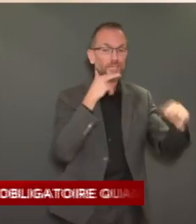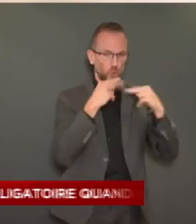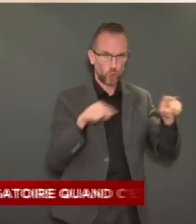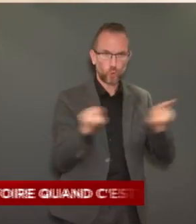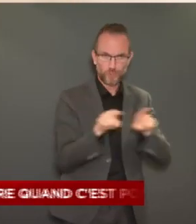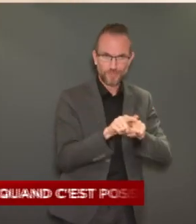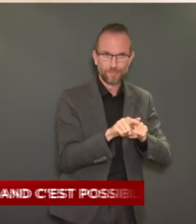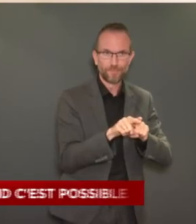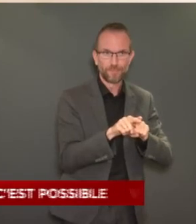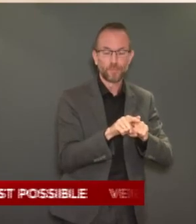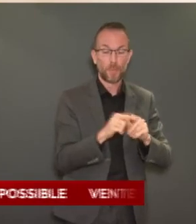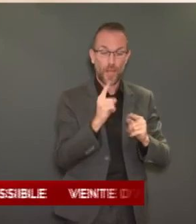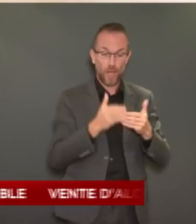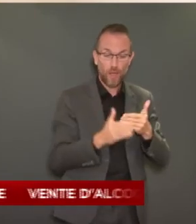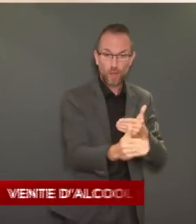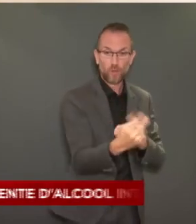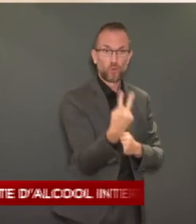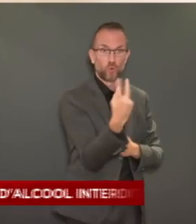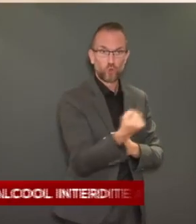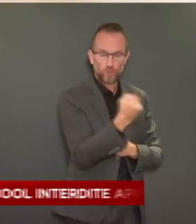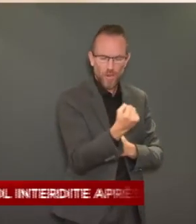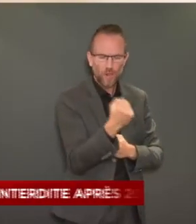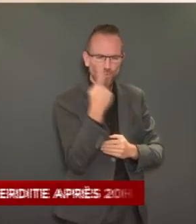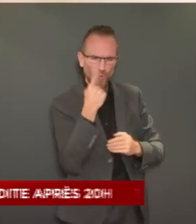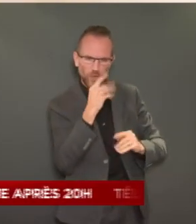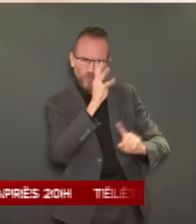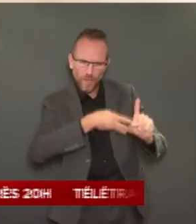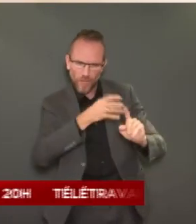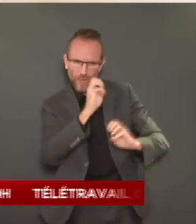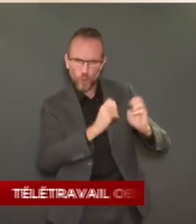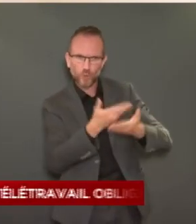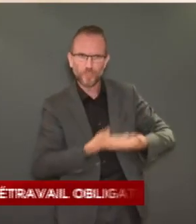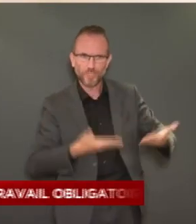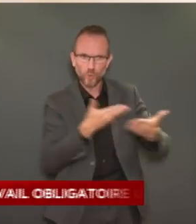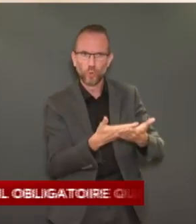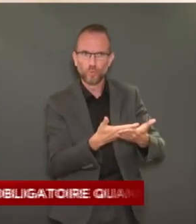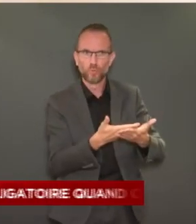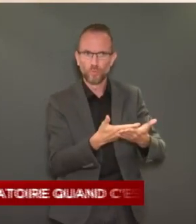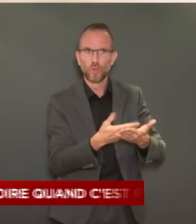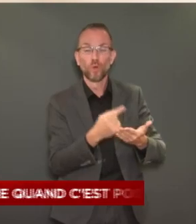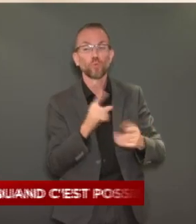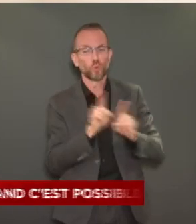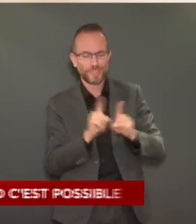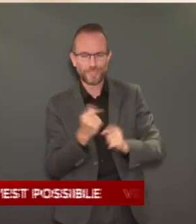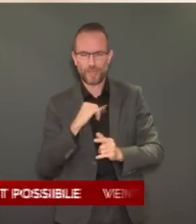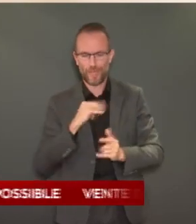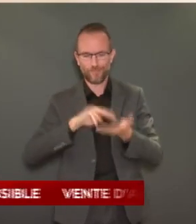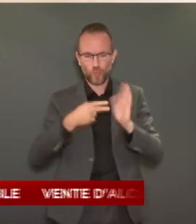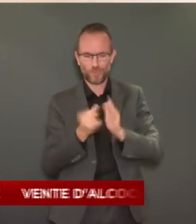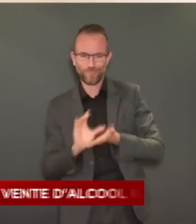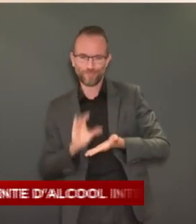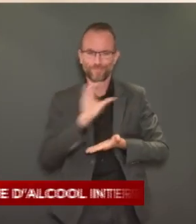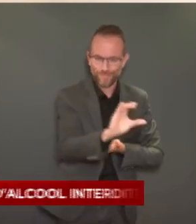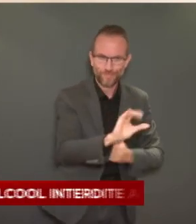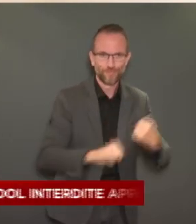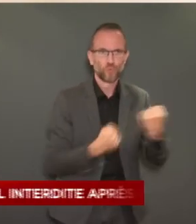2 semaines et il y aura aussi un paquet de soutien d'envergure pour aider les